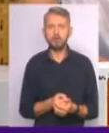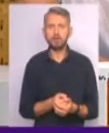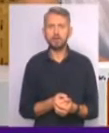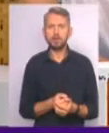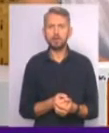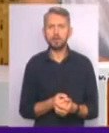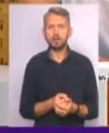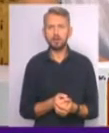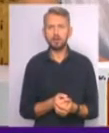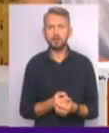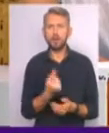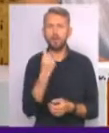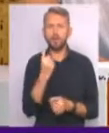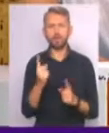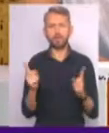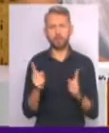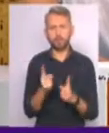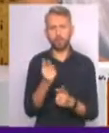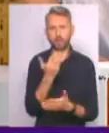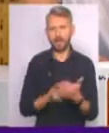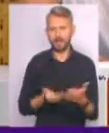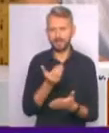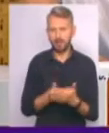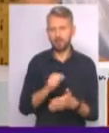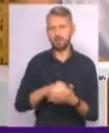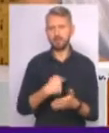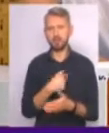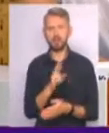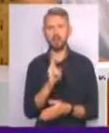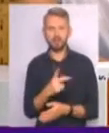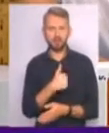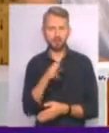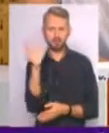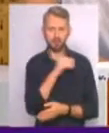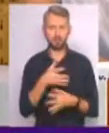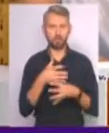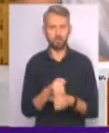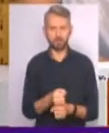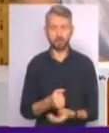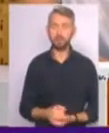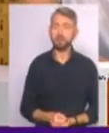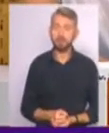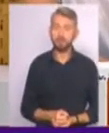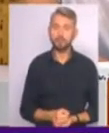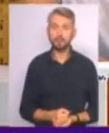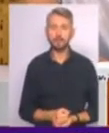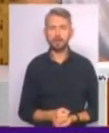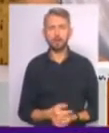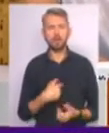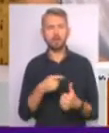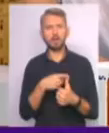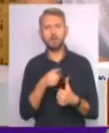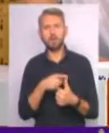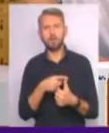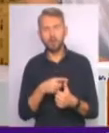один короткий рецепт від мене, як мені це як це зміг досягти. Будь ласка. Я, по-перше, намагаюся